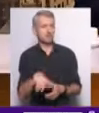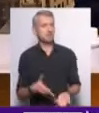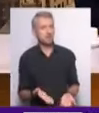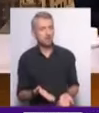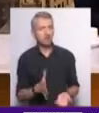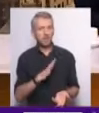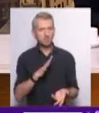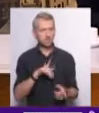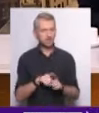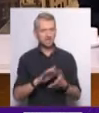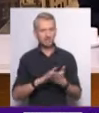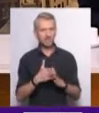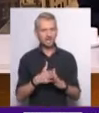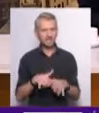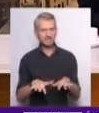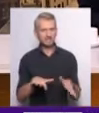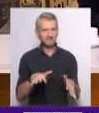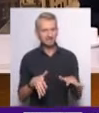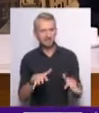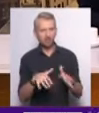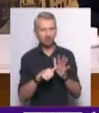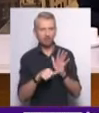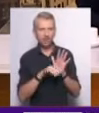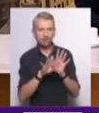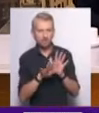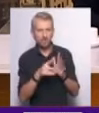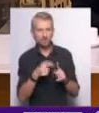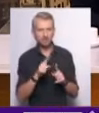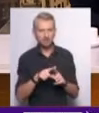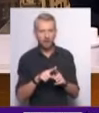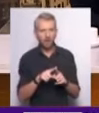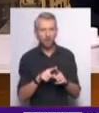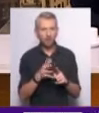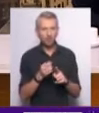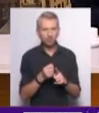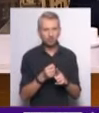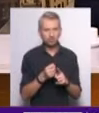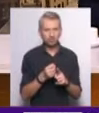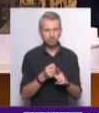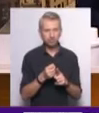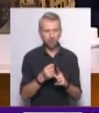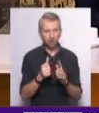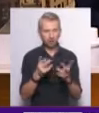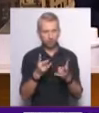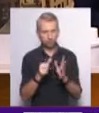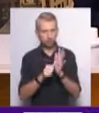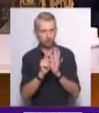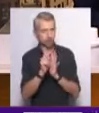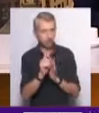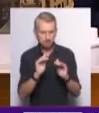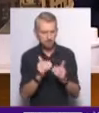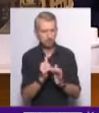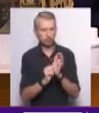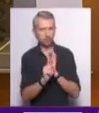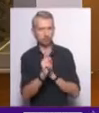дуже хитка така ситуація. 64 – це на 3 голоси більше, ніж 61 потрібно, мінімально, ну, мінімально необхідний, скажімо